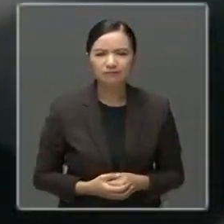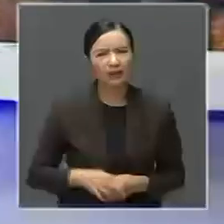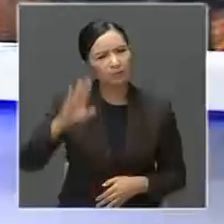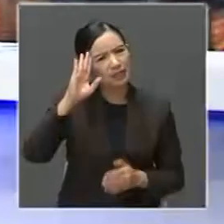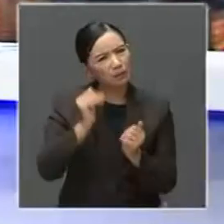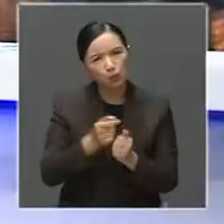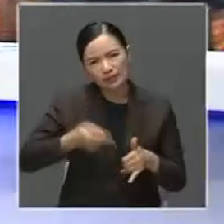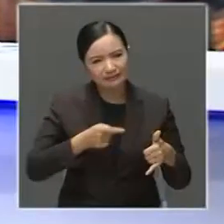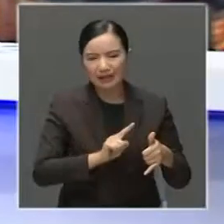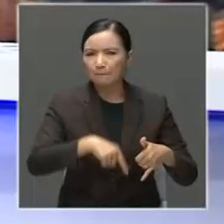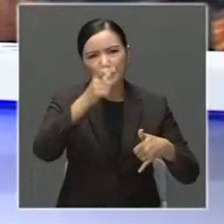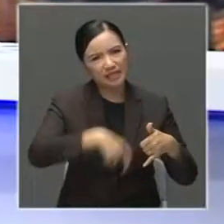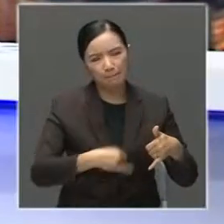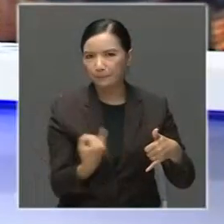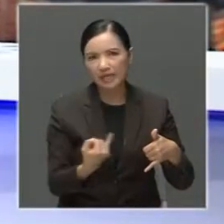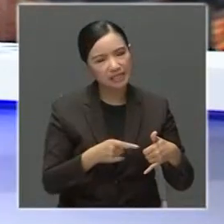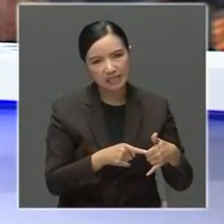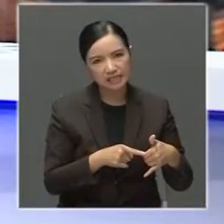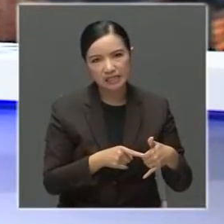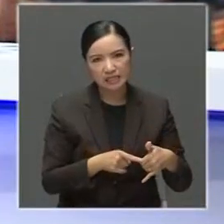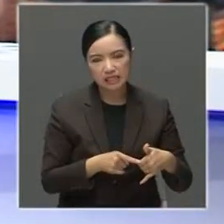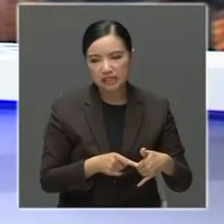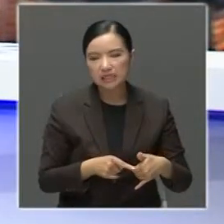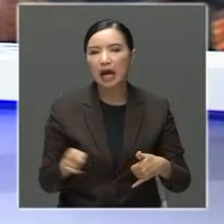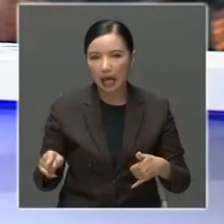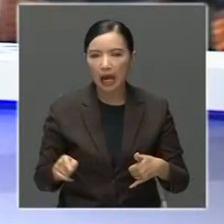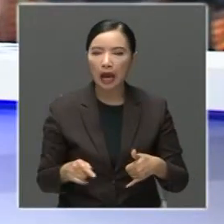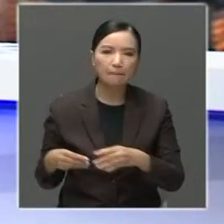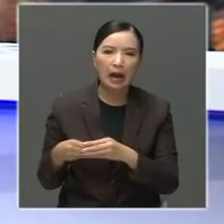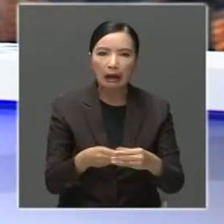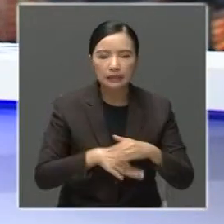แท้ๆนะคะแต่ว่ามีพฤติการแบบนี้แน่นอนว่ากระทบต่อศรัทธาของประชาชนอีกแล้วนะคะ